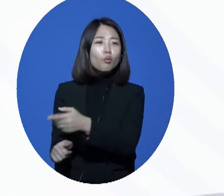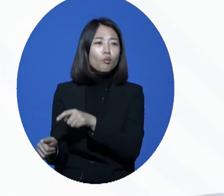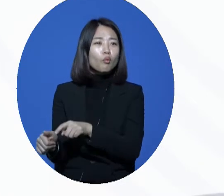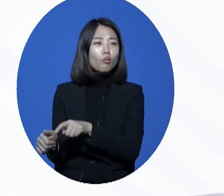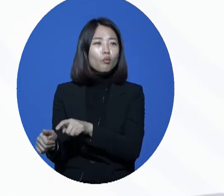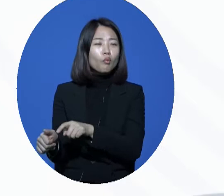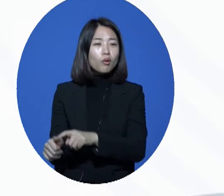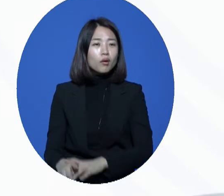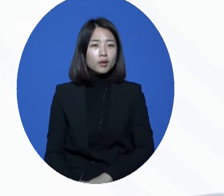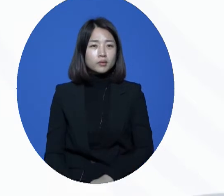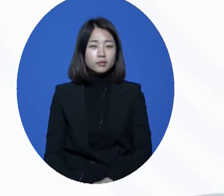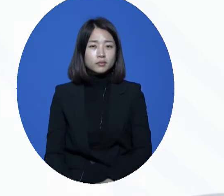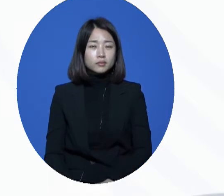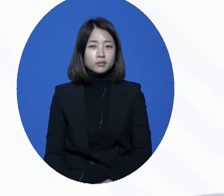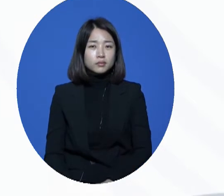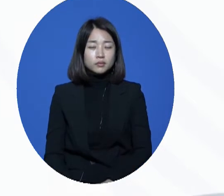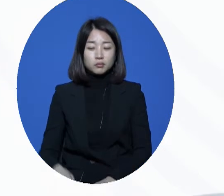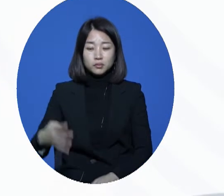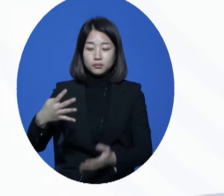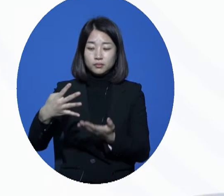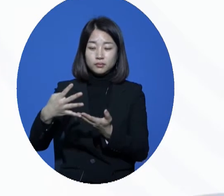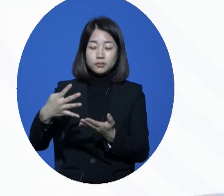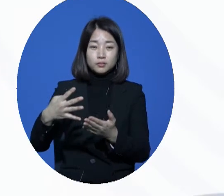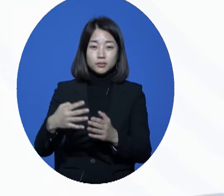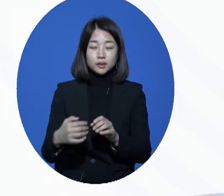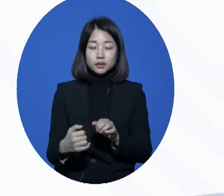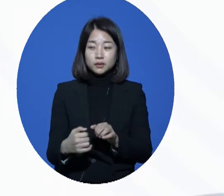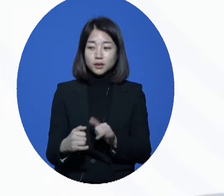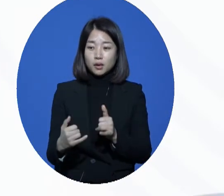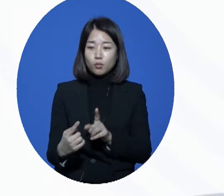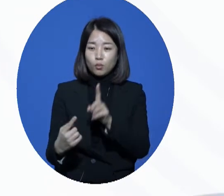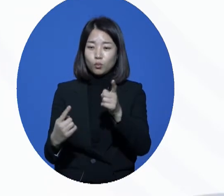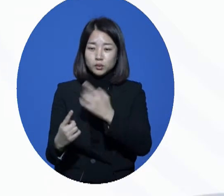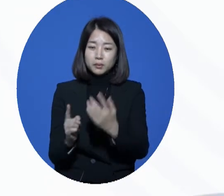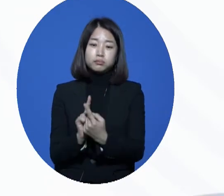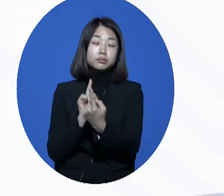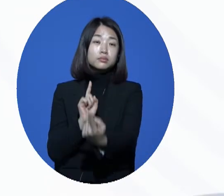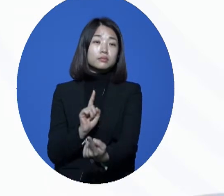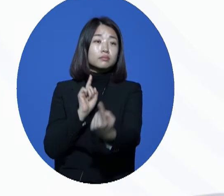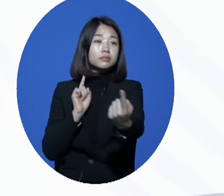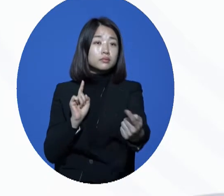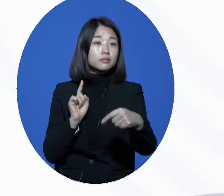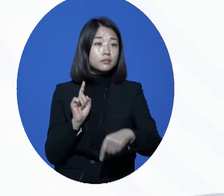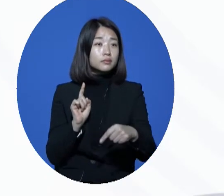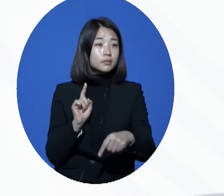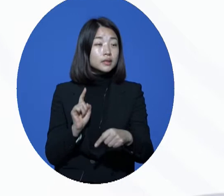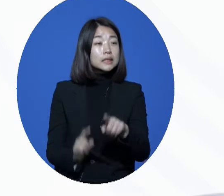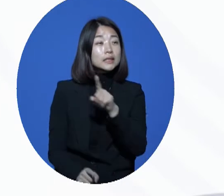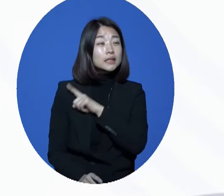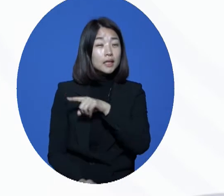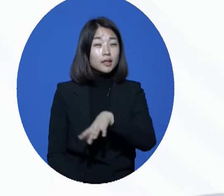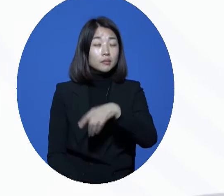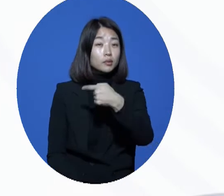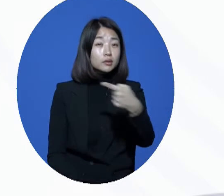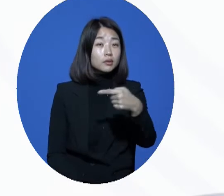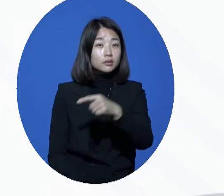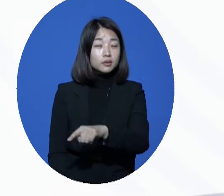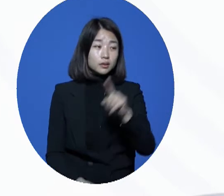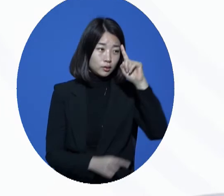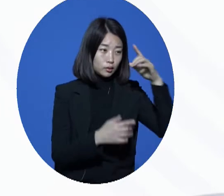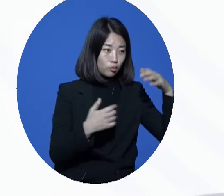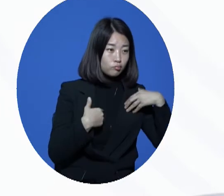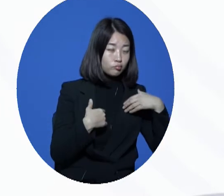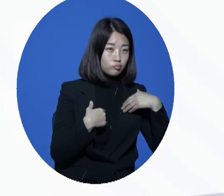그러다 보니 거리두기 조치가 진행됐을 때 어떻게 되었나요? 가장 먼저 거리두기를 했었던 곳이 다름